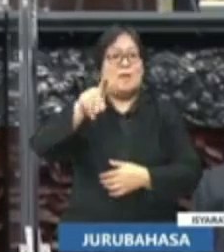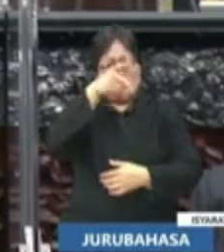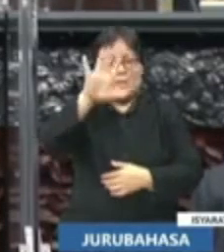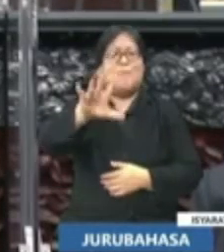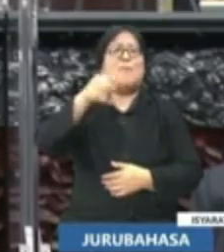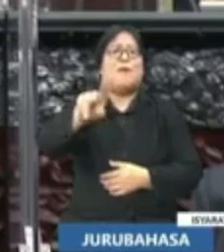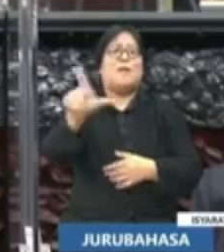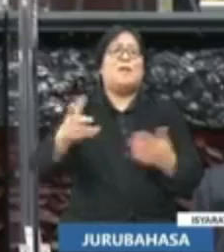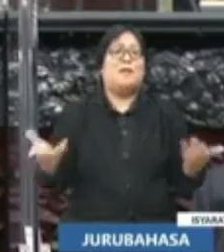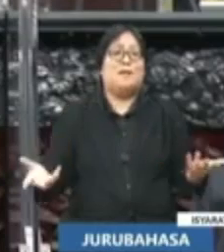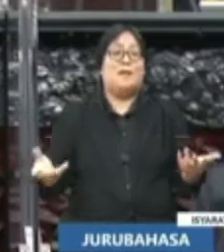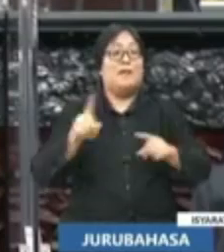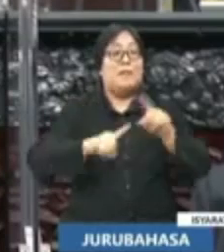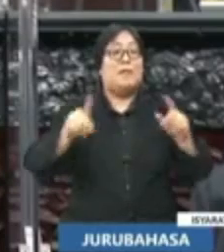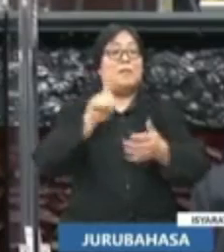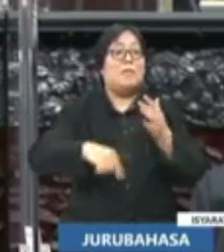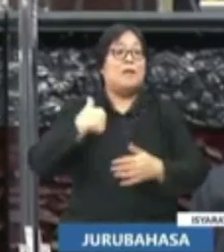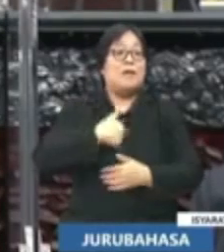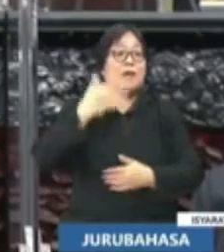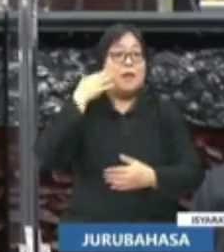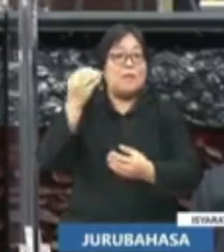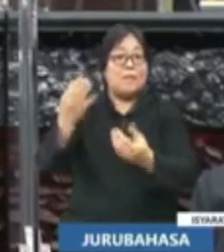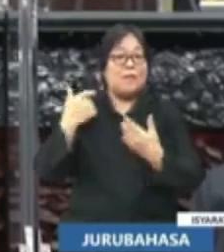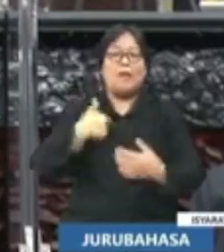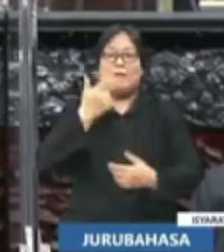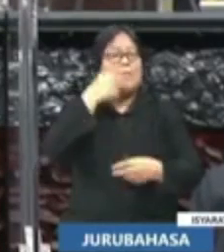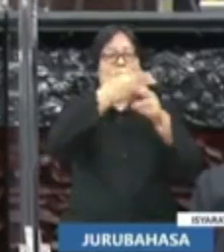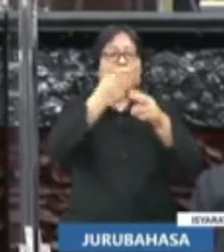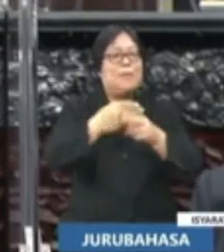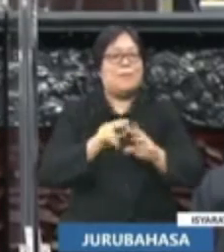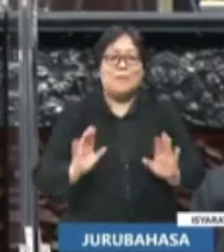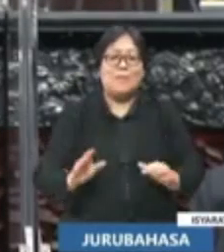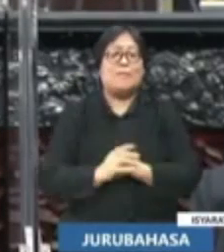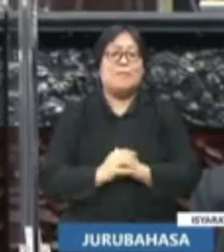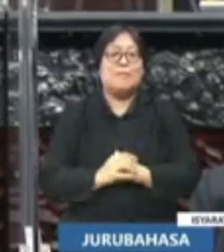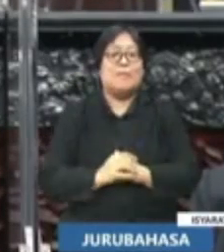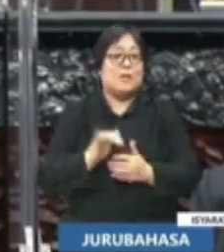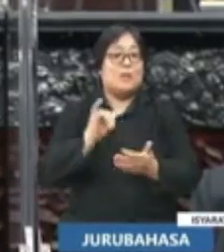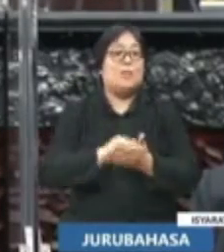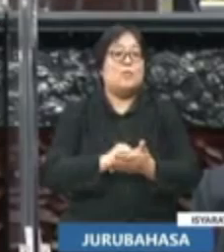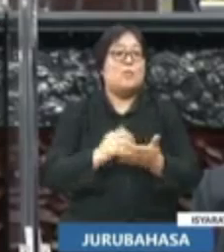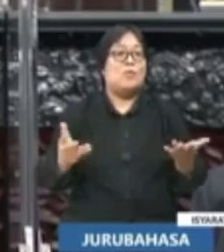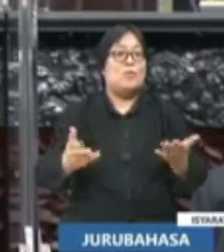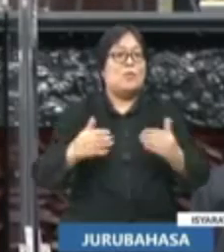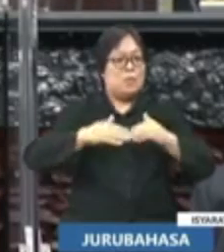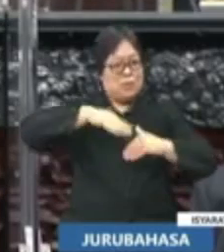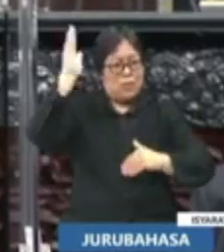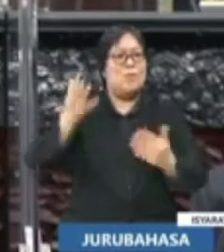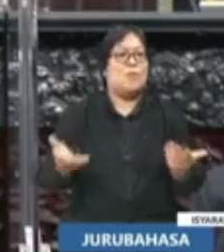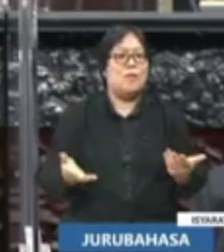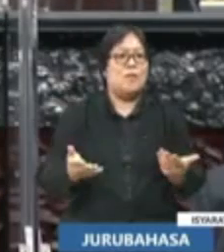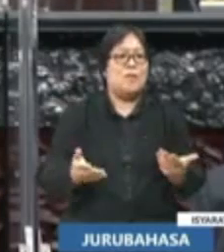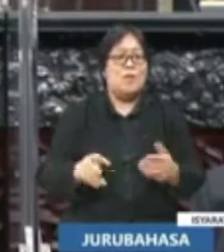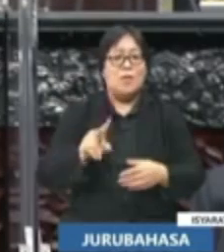lah. Ya, tetapi yang kita tahu daripada maklumat anda, saya tidak mahu sebut nama-namanya, itu jauh lebih. Saya tahu